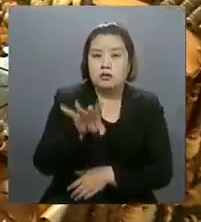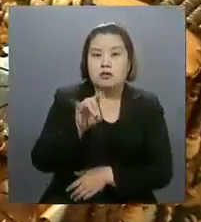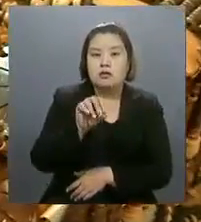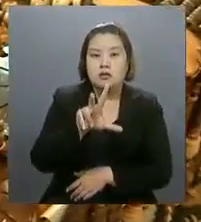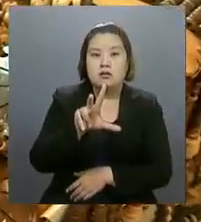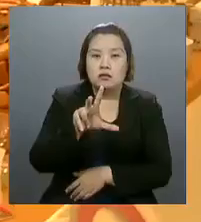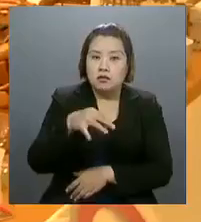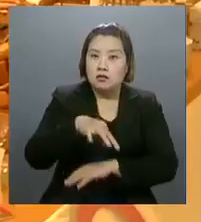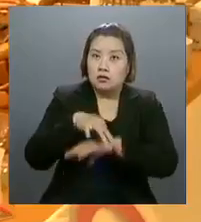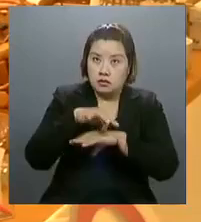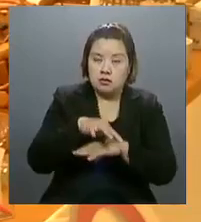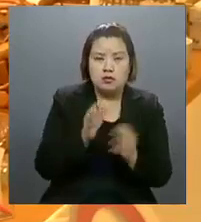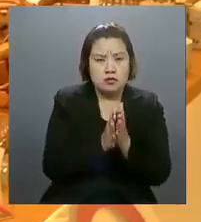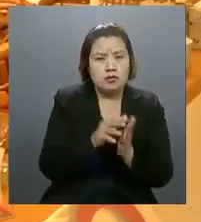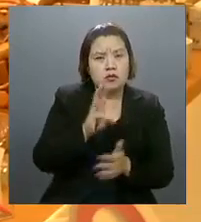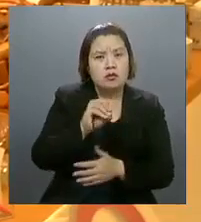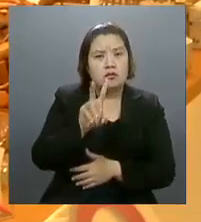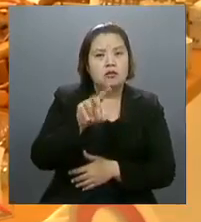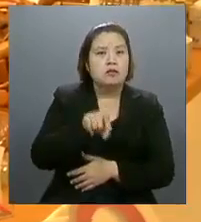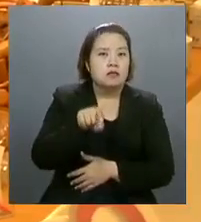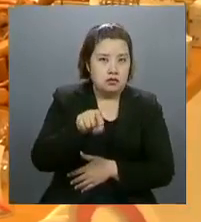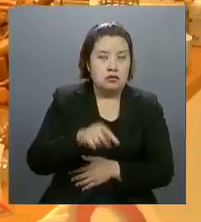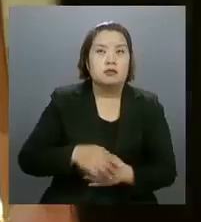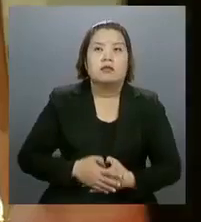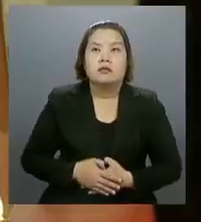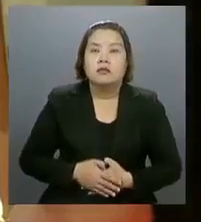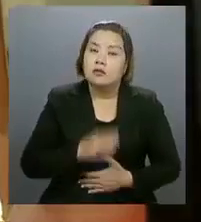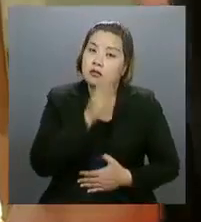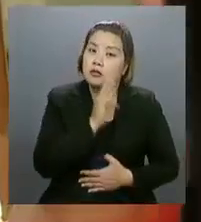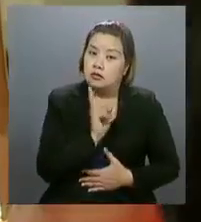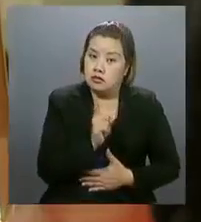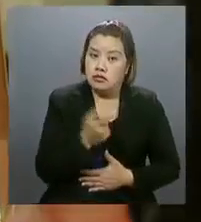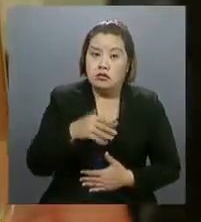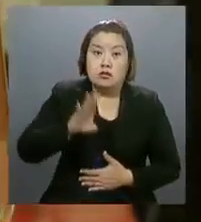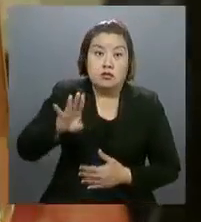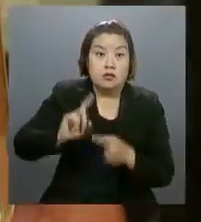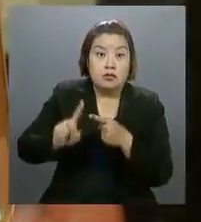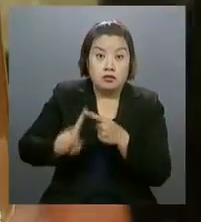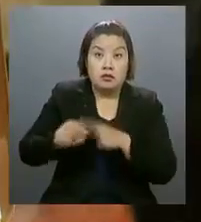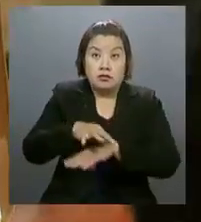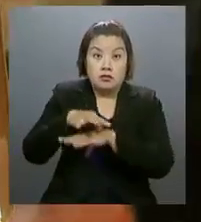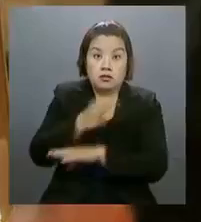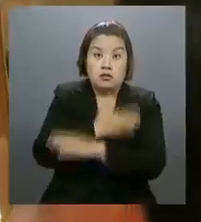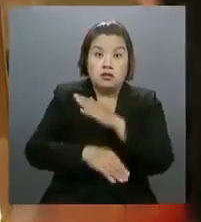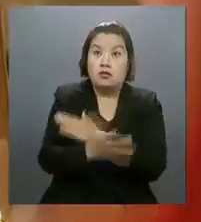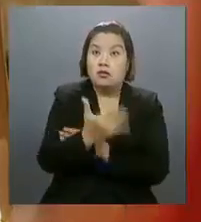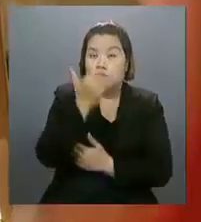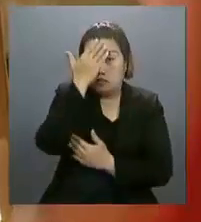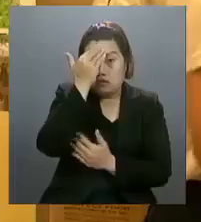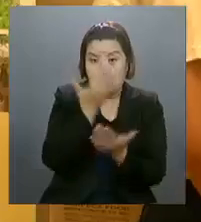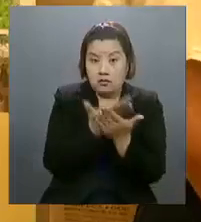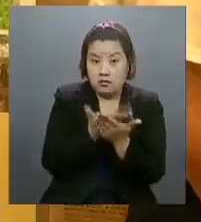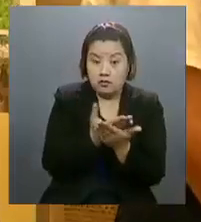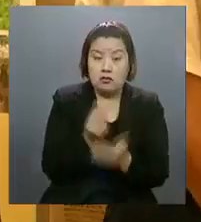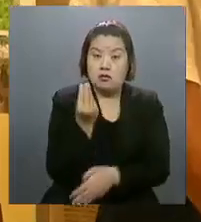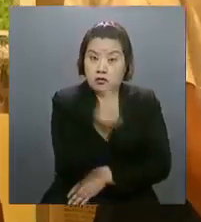34,383 อัตราหรือร้อยละ62ซึ่งหากสถานประกอบการไม่สามารถจ้างงานคนพิการได้ก็ต้องส่งเงินเข้ากองทุน